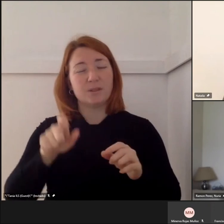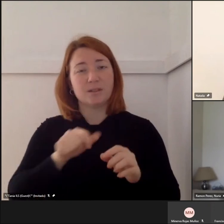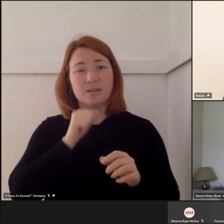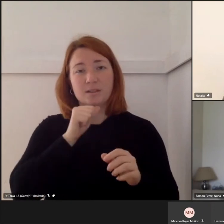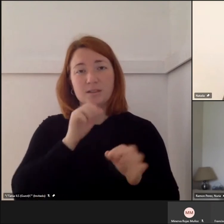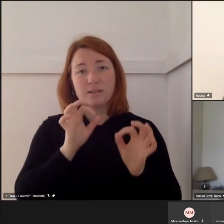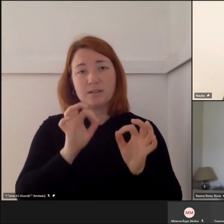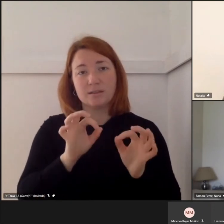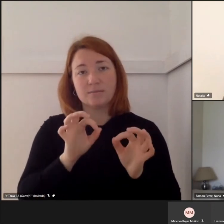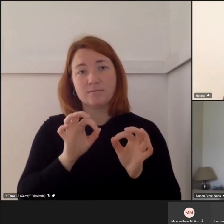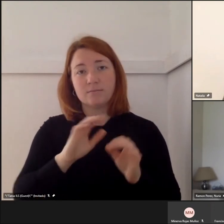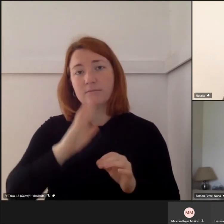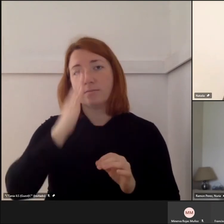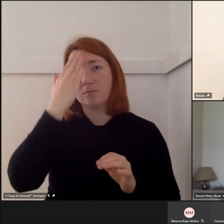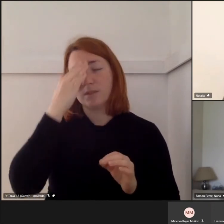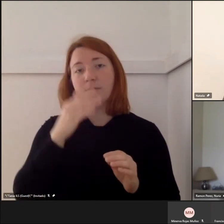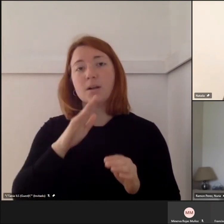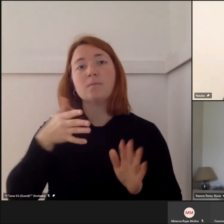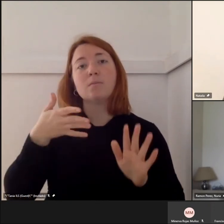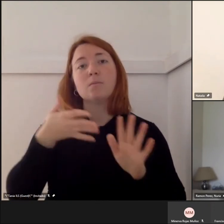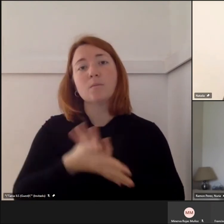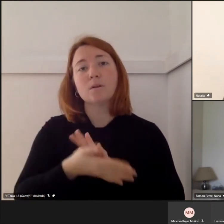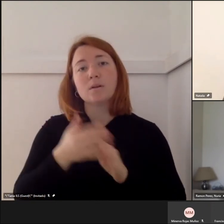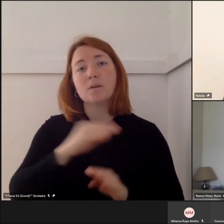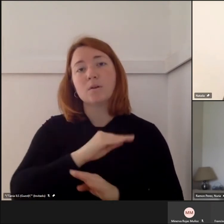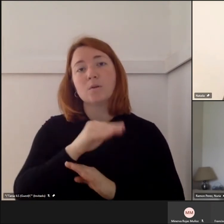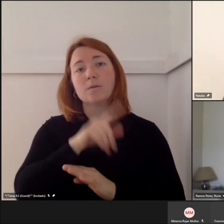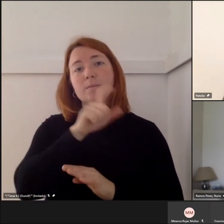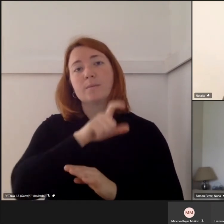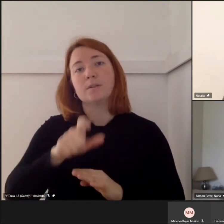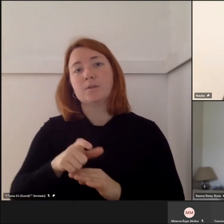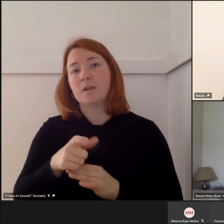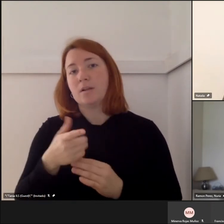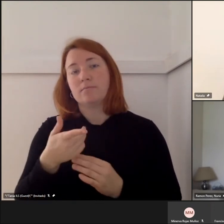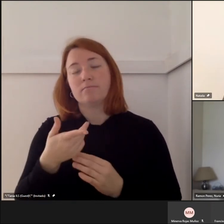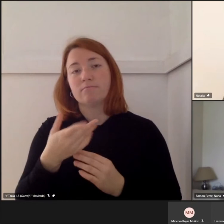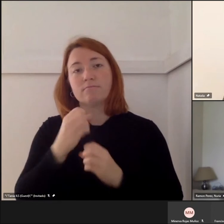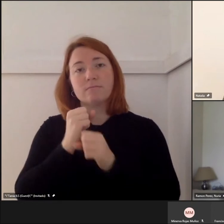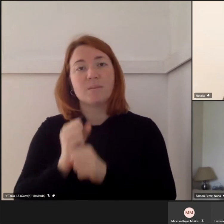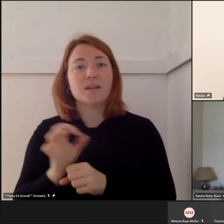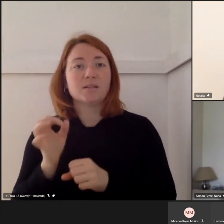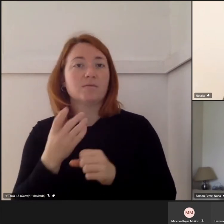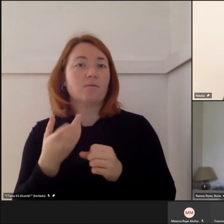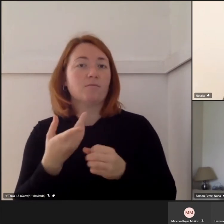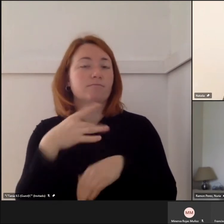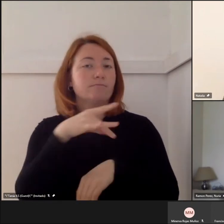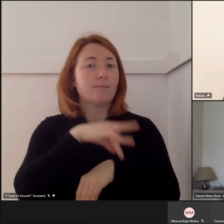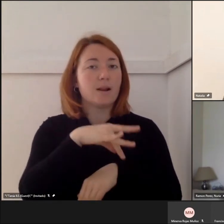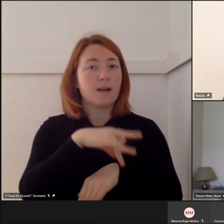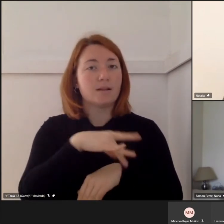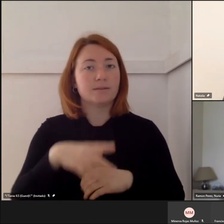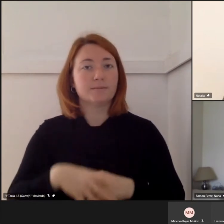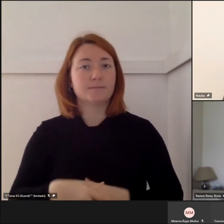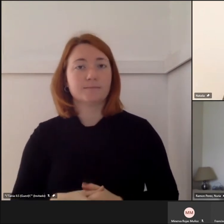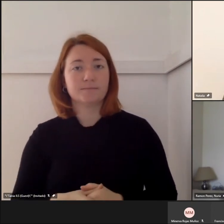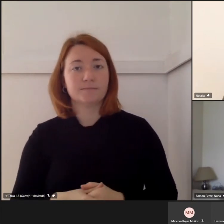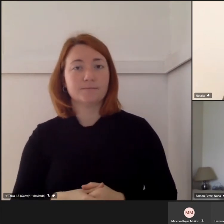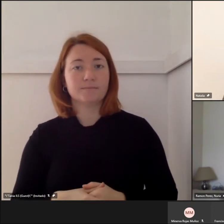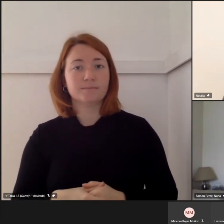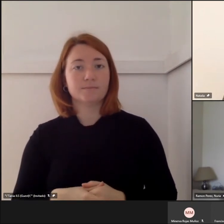el principal motiu és tenir cura de persones malaltes o dependents, no? I també sabem, per exemple, que entre setmana